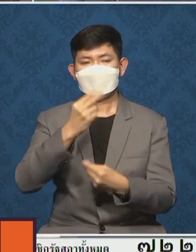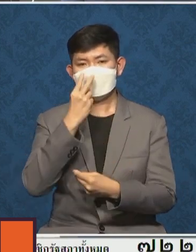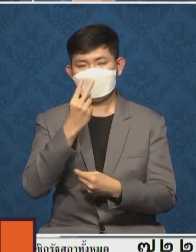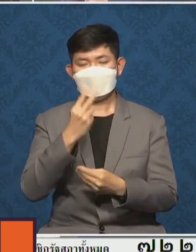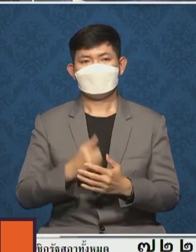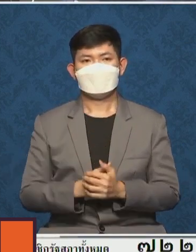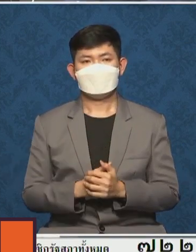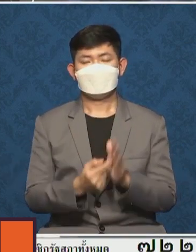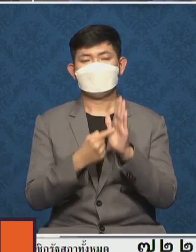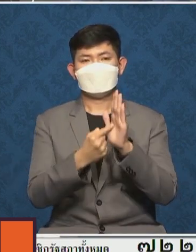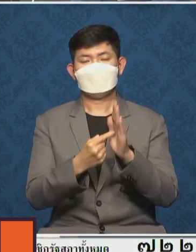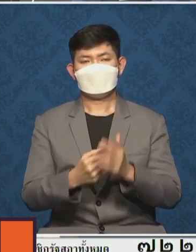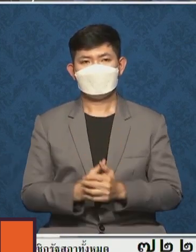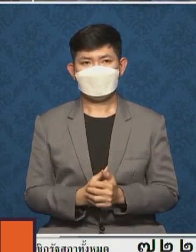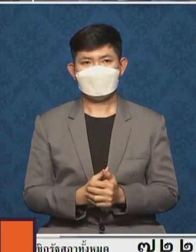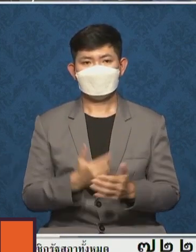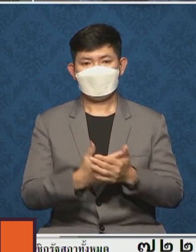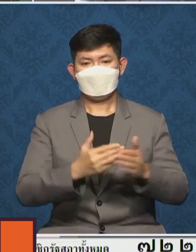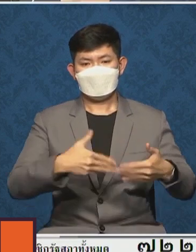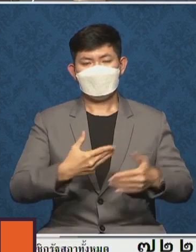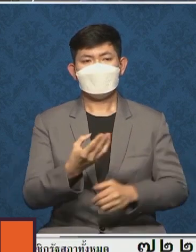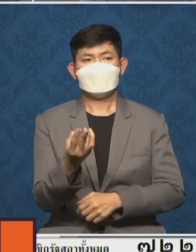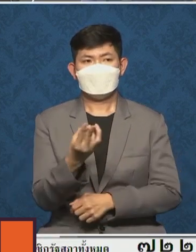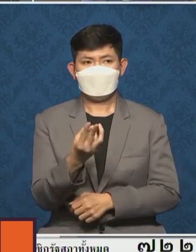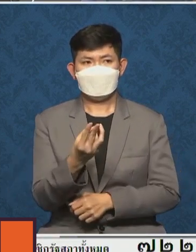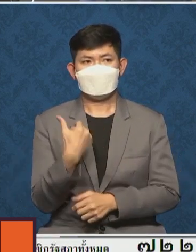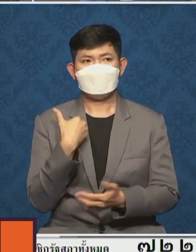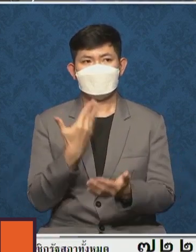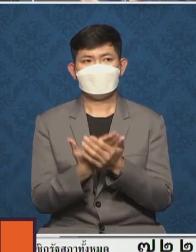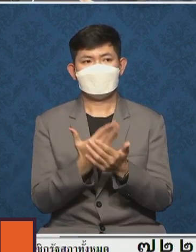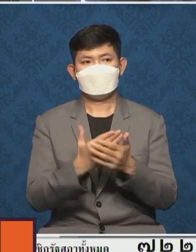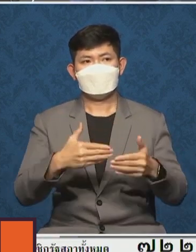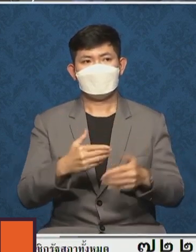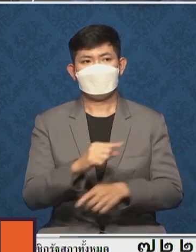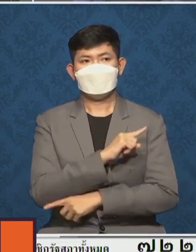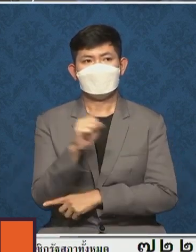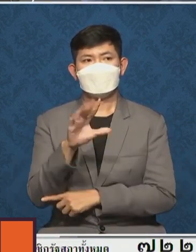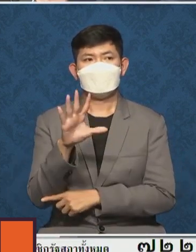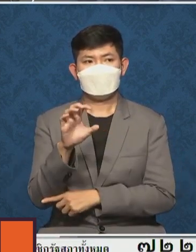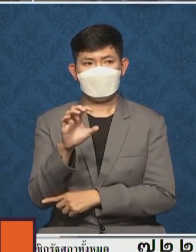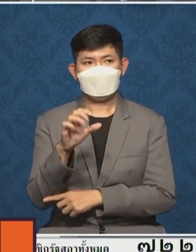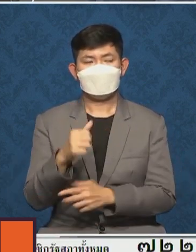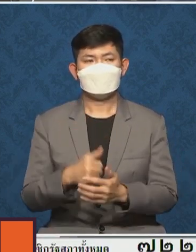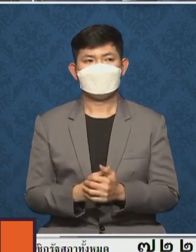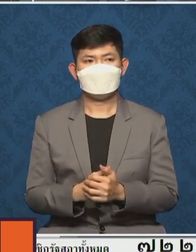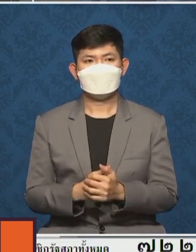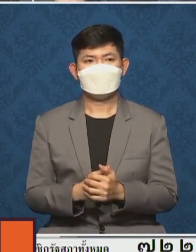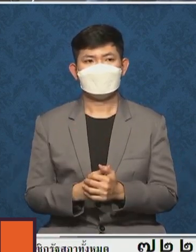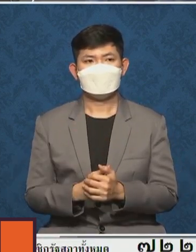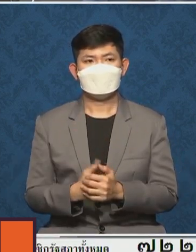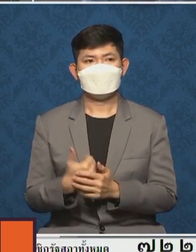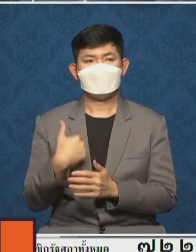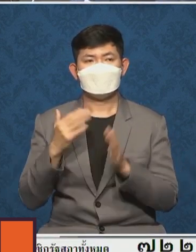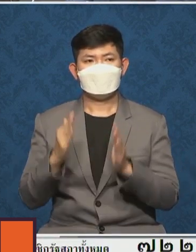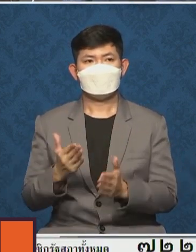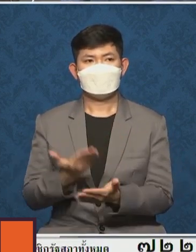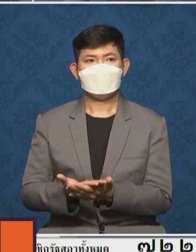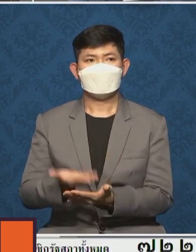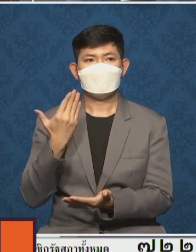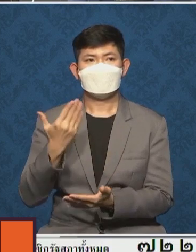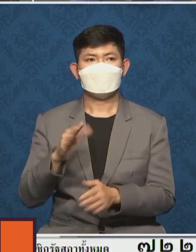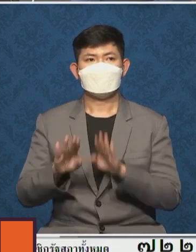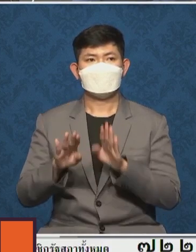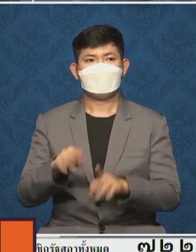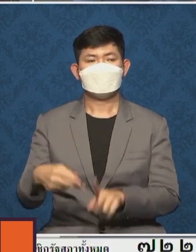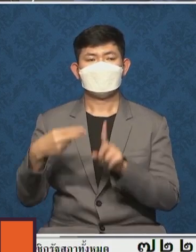ผมลองยกตัวอย่างกรณีผู้มีรายได้น้อยที่มีรายได้เพียง500บาทต่อวันกับผู้ที่มีรายได้มากคือประมาณ 10,000 บาทต่อวัน